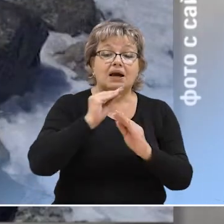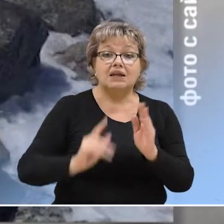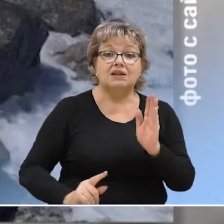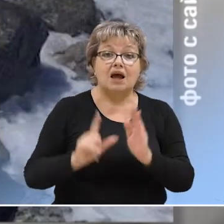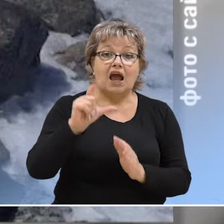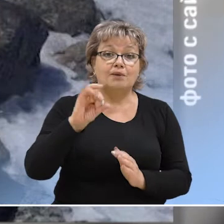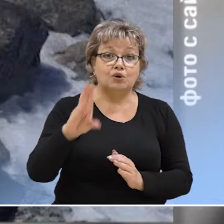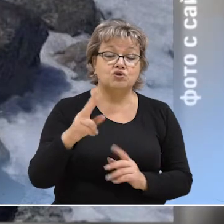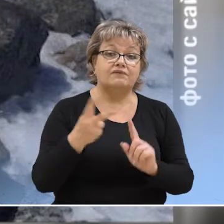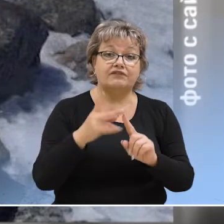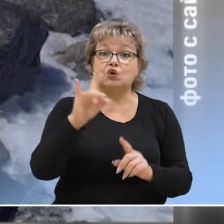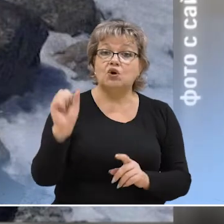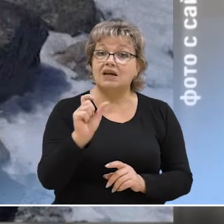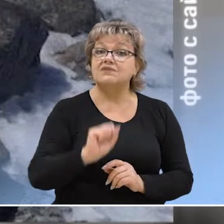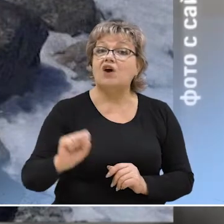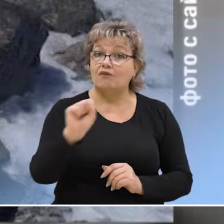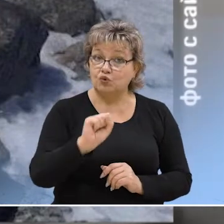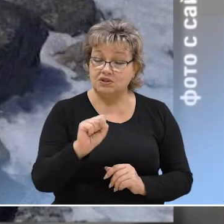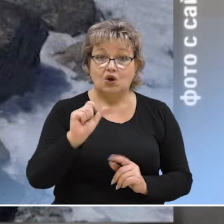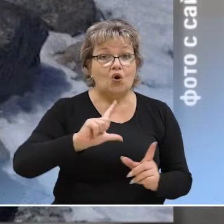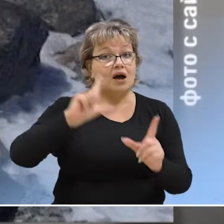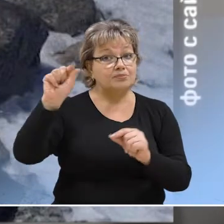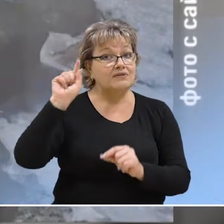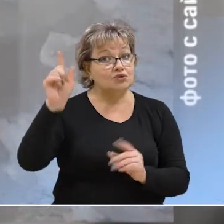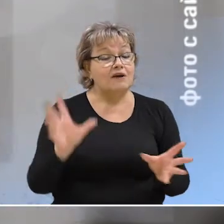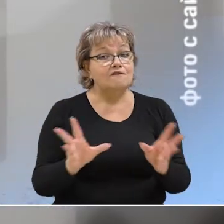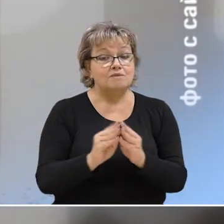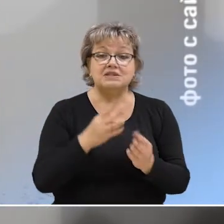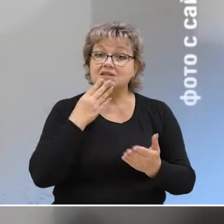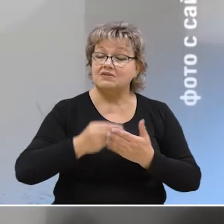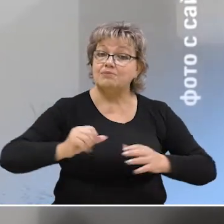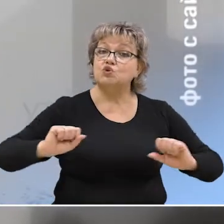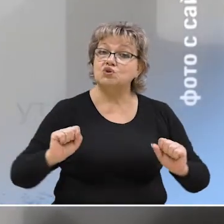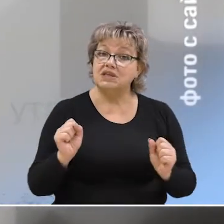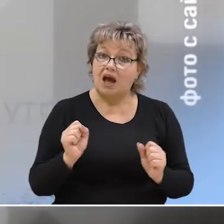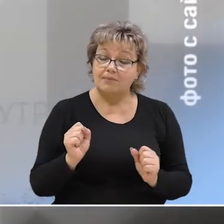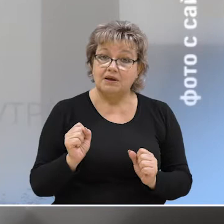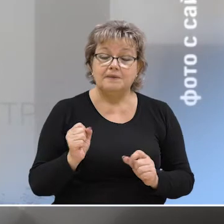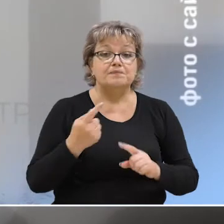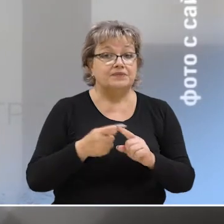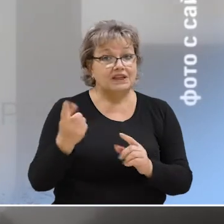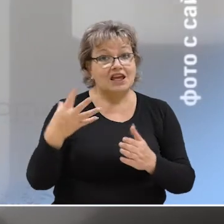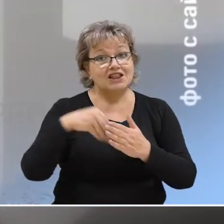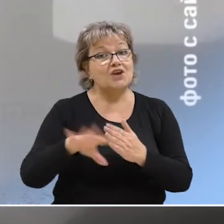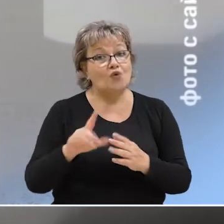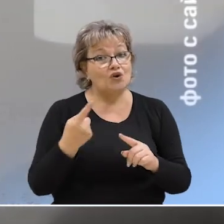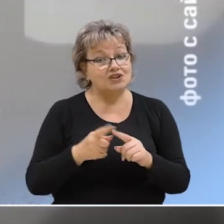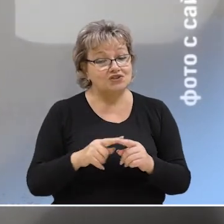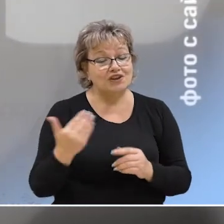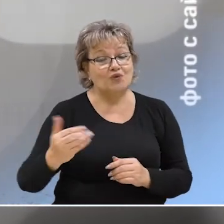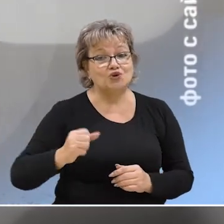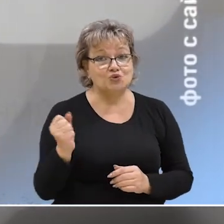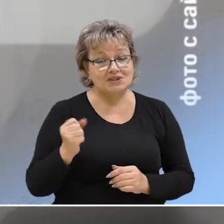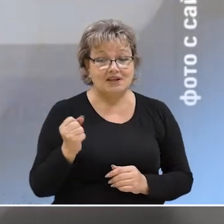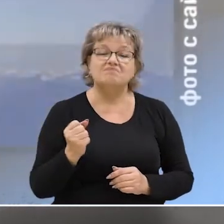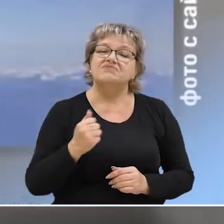покорил Эльбрус во второй уже раз в августе. Он отправился туда вместе со своими друзьями. Ты и в вот этот круг не входишь, Гена, поэтому ты там не круг